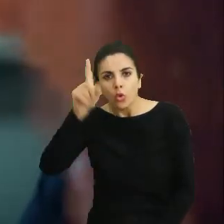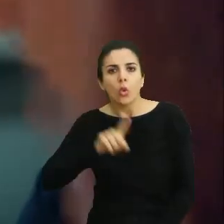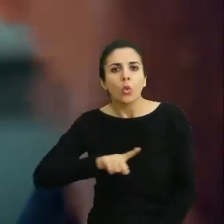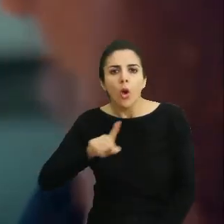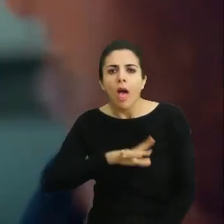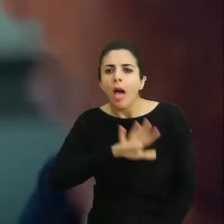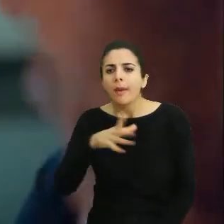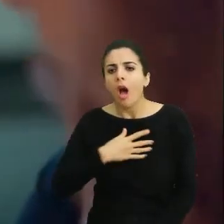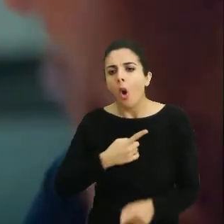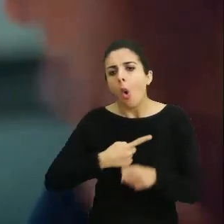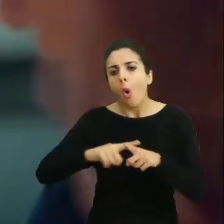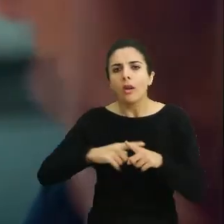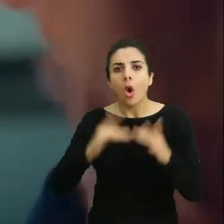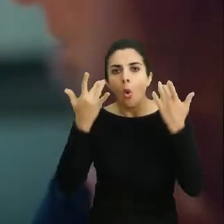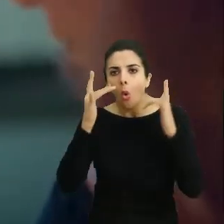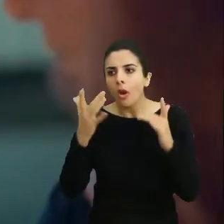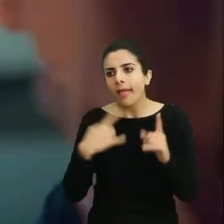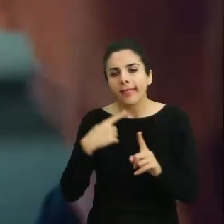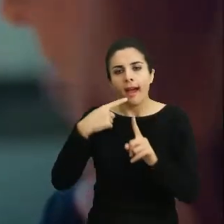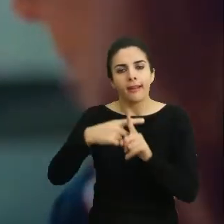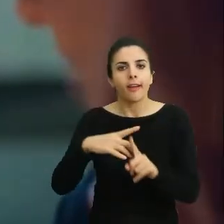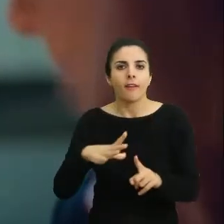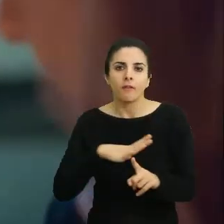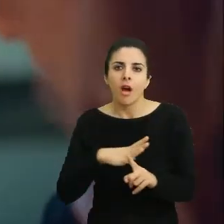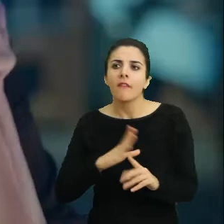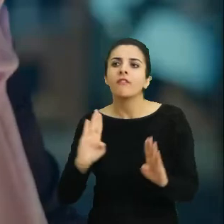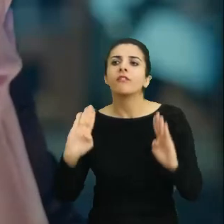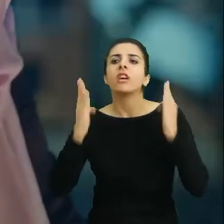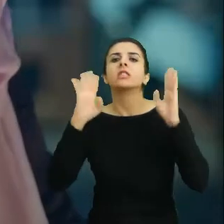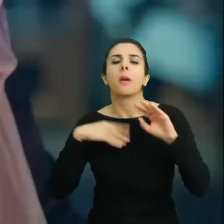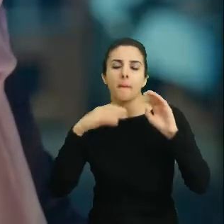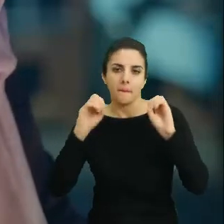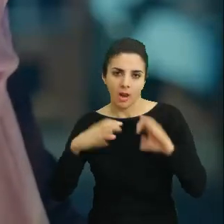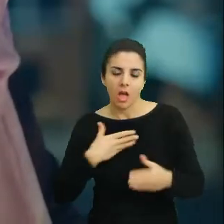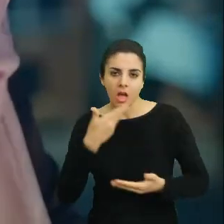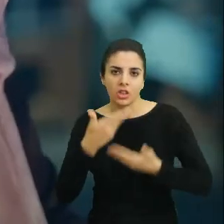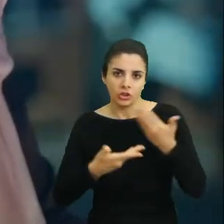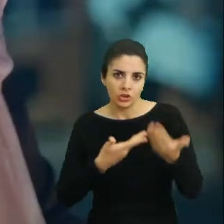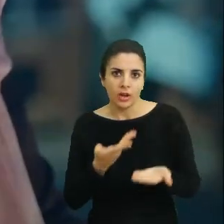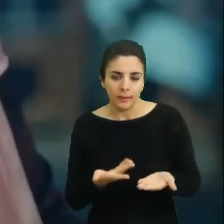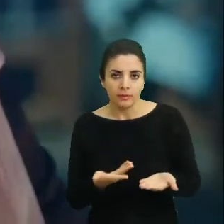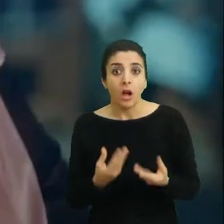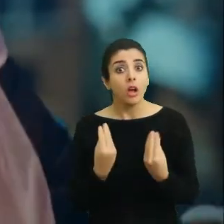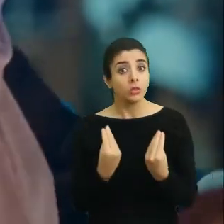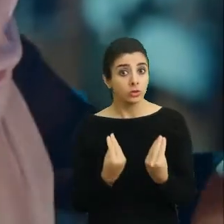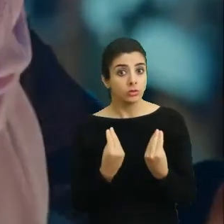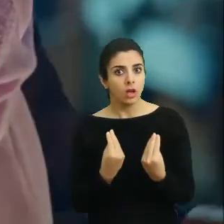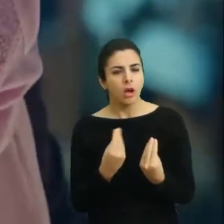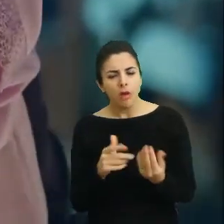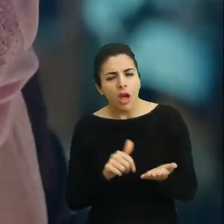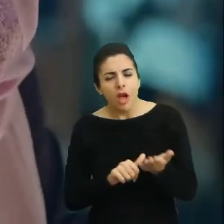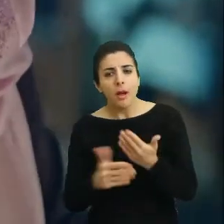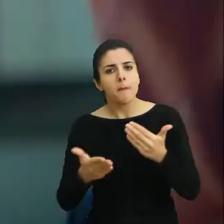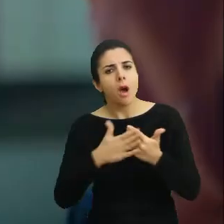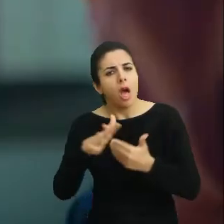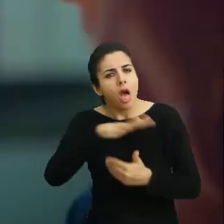memleketin ortak kültürüne katkı sağlayan vazgeçilmez değerler olduğunu anlatacağız. Pek güzel, pek güzel. O zaman ben bütün Maraş'ı